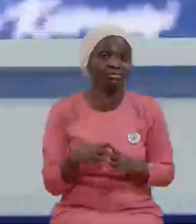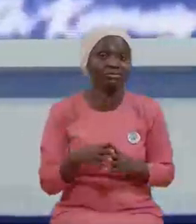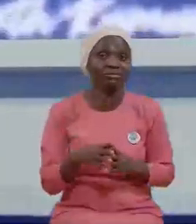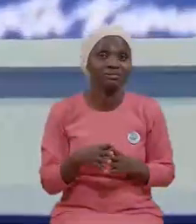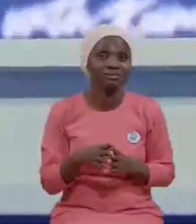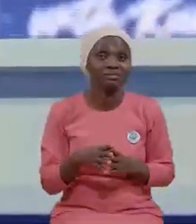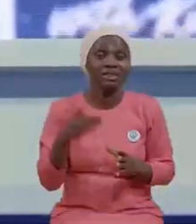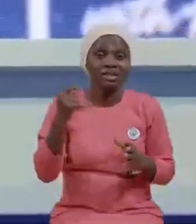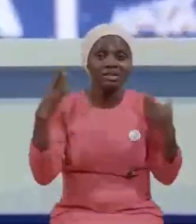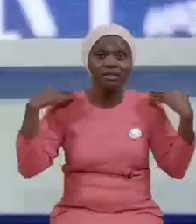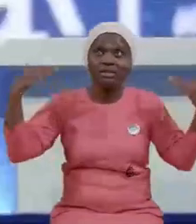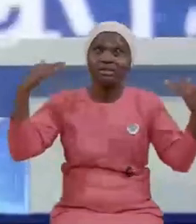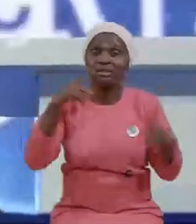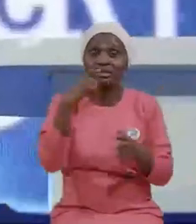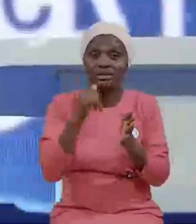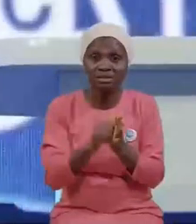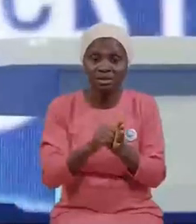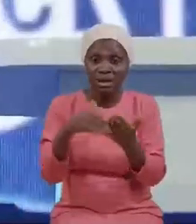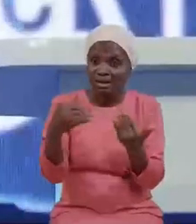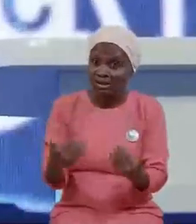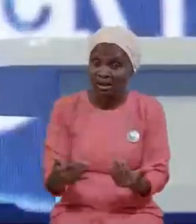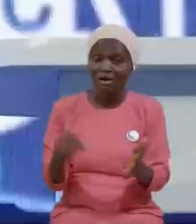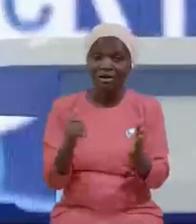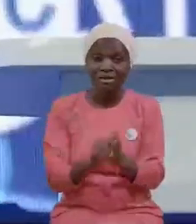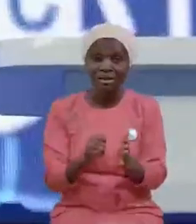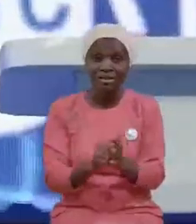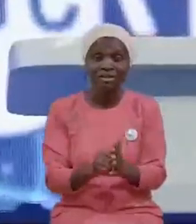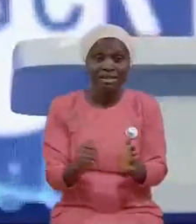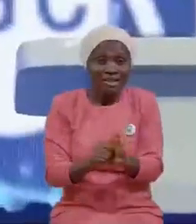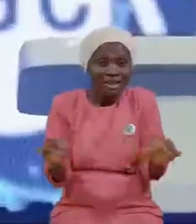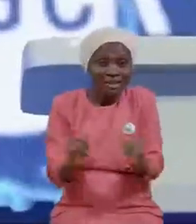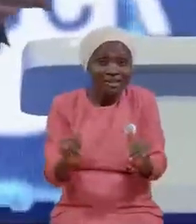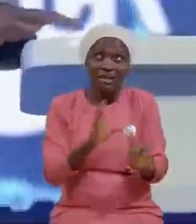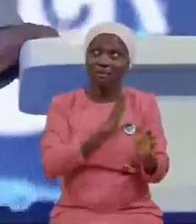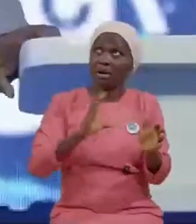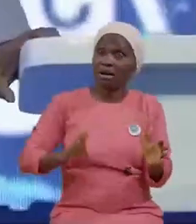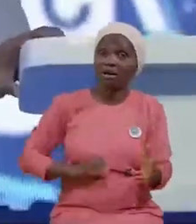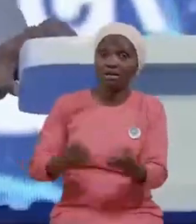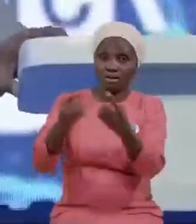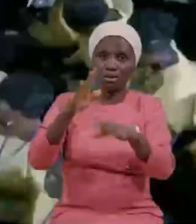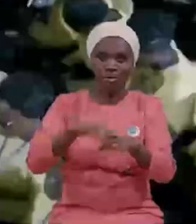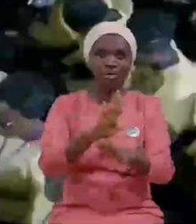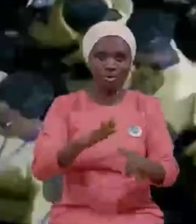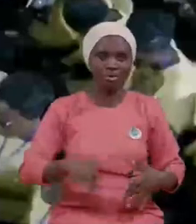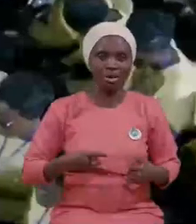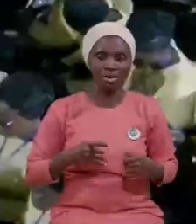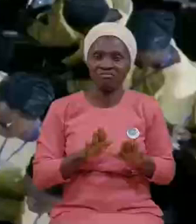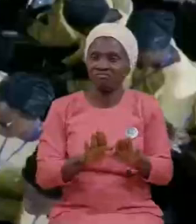L'ange a dit maintenant que ce même Christ est venu dans ta vie. Ne crains point.